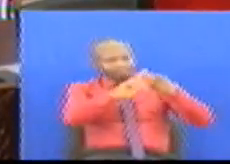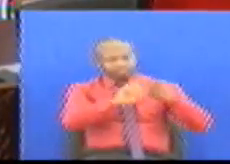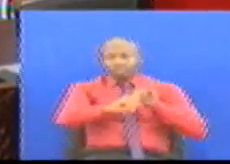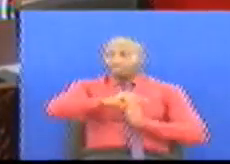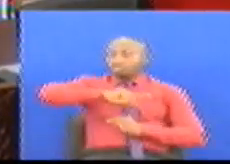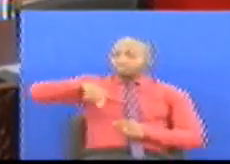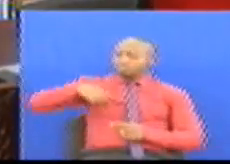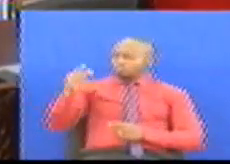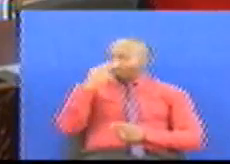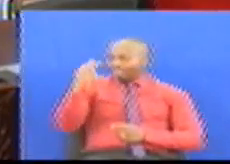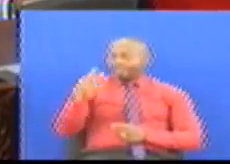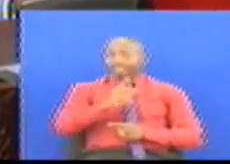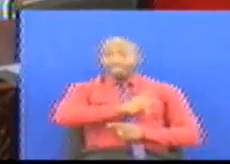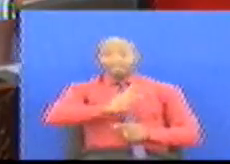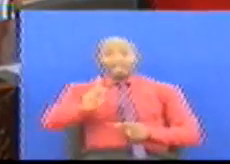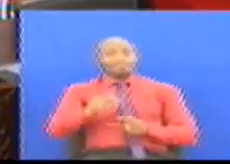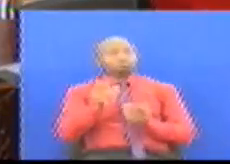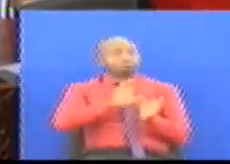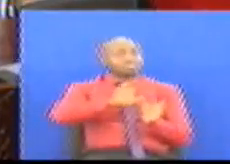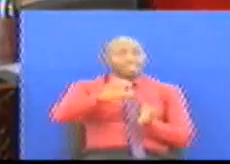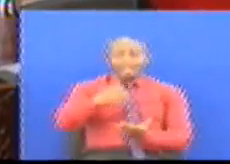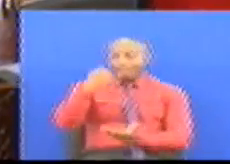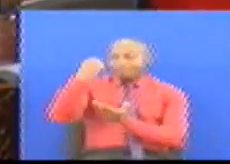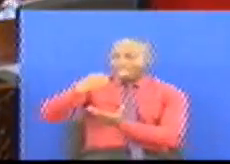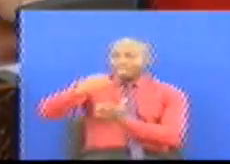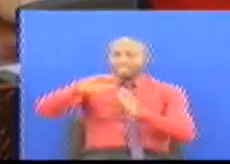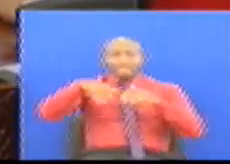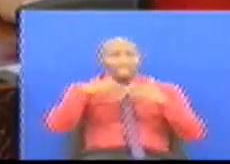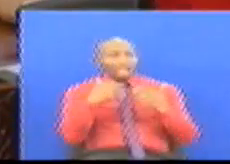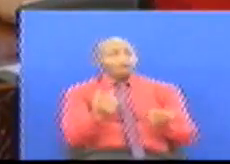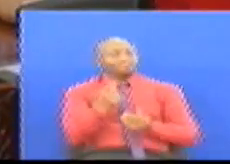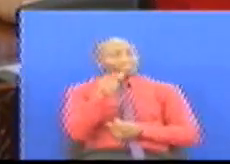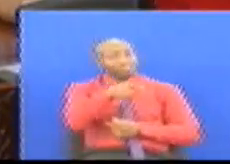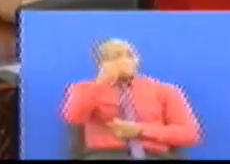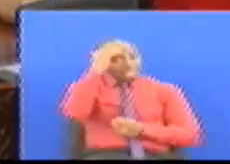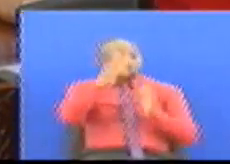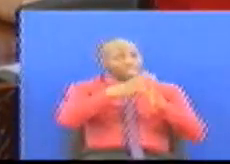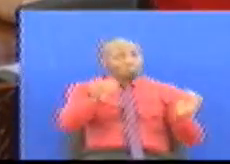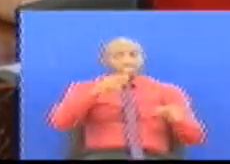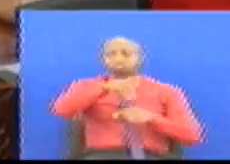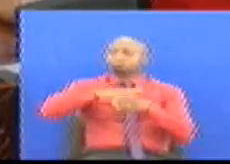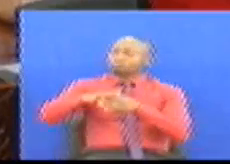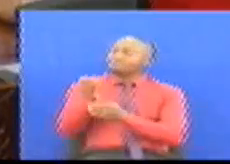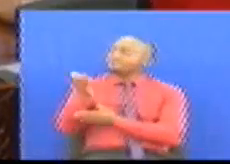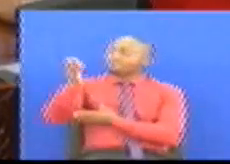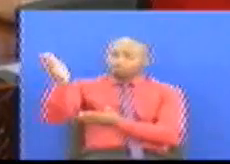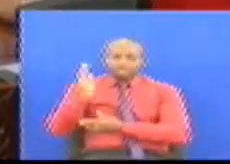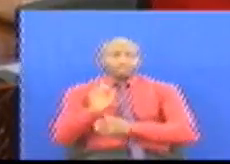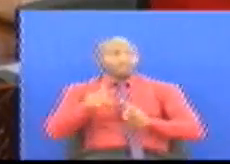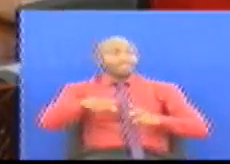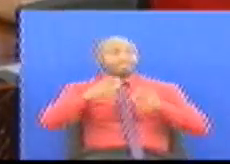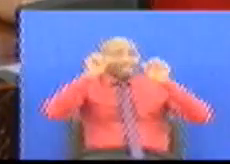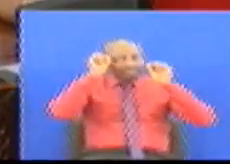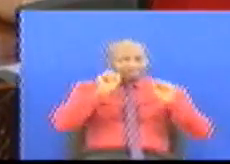tuangalie aidha kama mtatenga budget ama kutumika hela hizo za elimu bure vyovyote vile itakavyokuwa, lakini